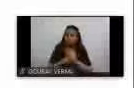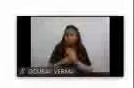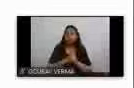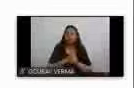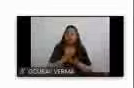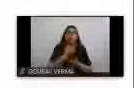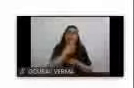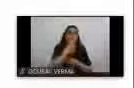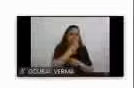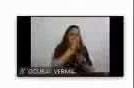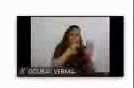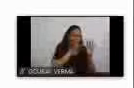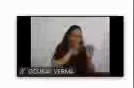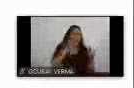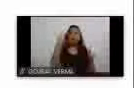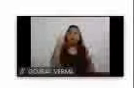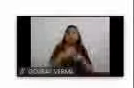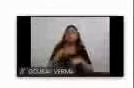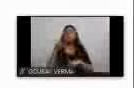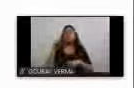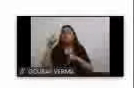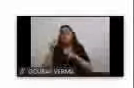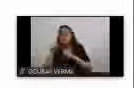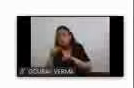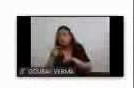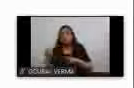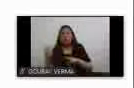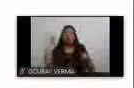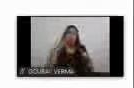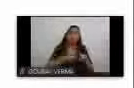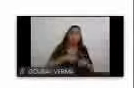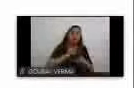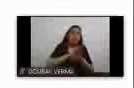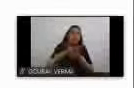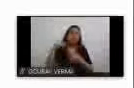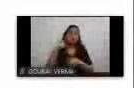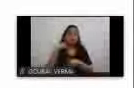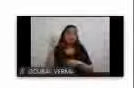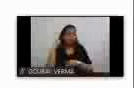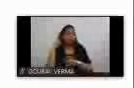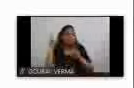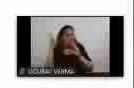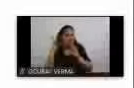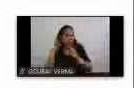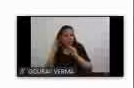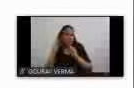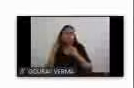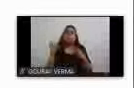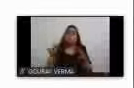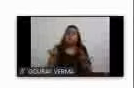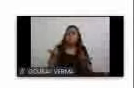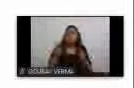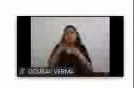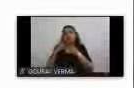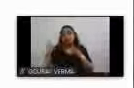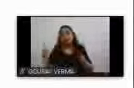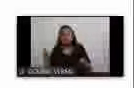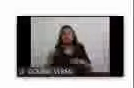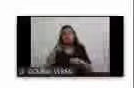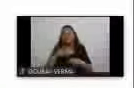है, सर्बल पॉल्सी है, ऑटिज्म है, सो ये सब रिस्क फैक्टर्स होता है विजन लॉस के लिए.